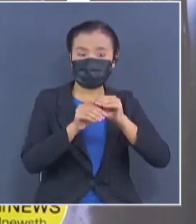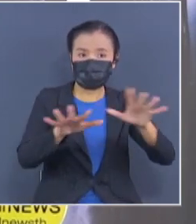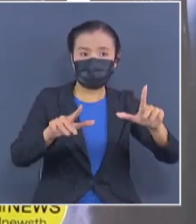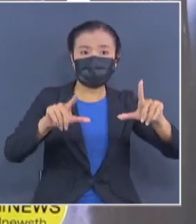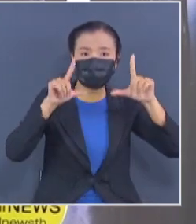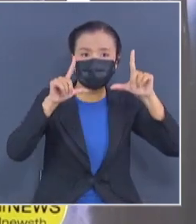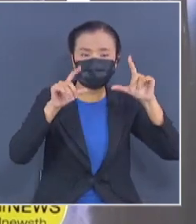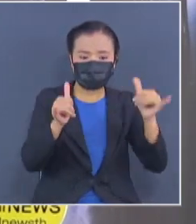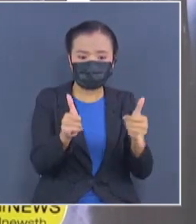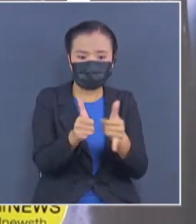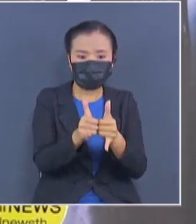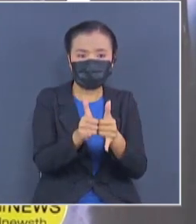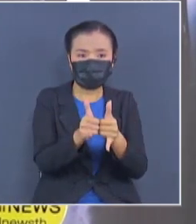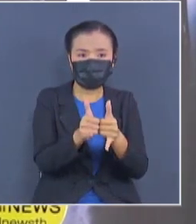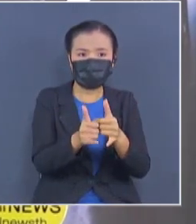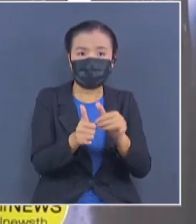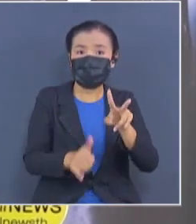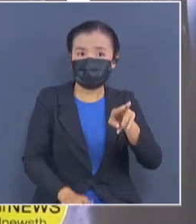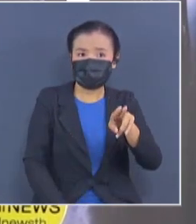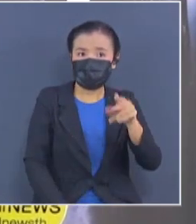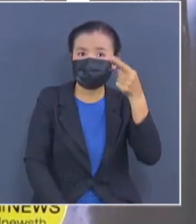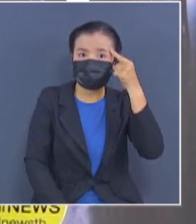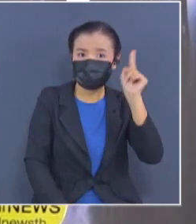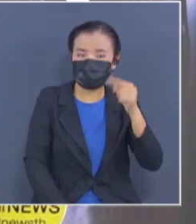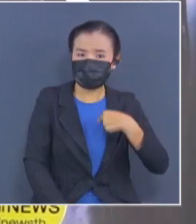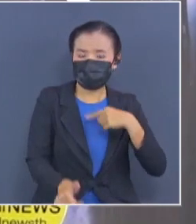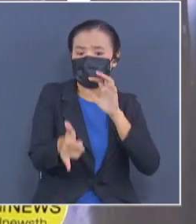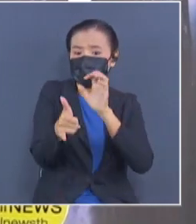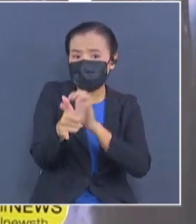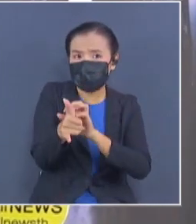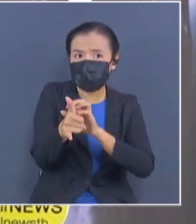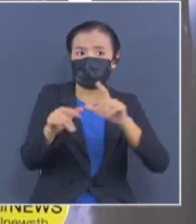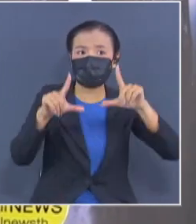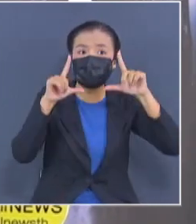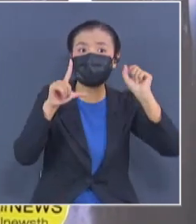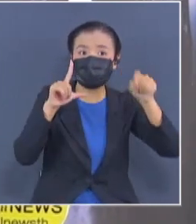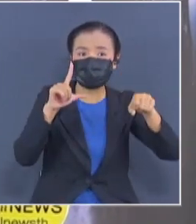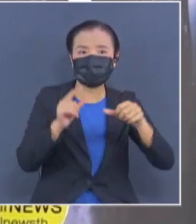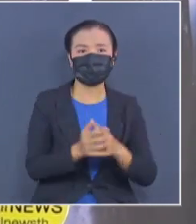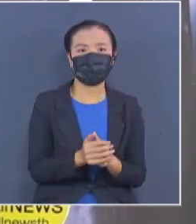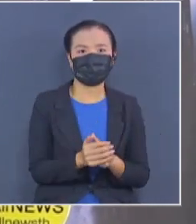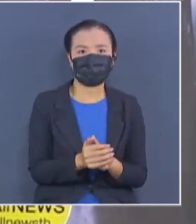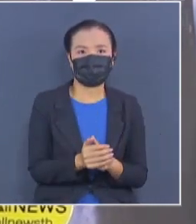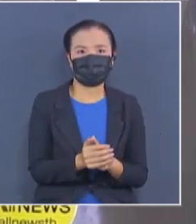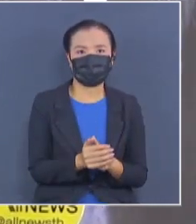กคนจับเราจิ้นกันอ่ะทุกคนจะมองว่าหลงเปาะพี่หอมดังไหมพี่หอมบอกว่า